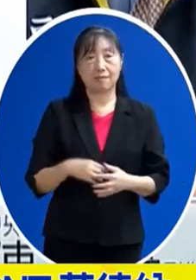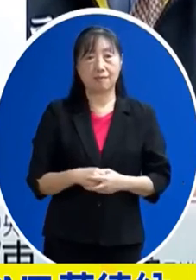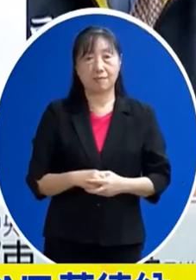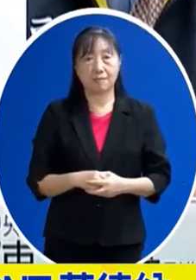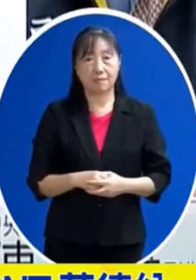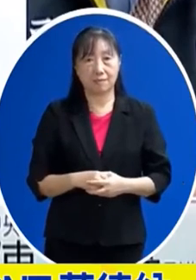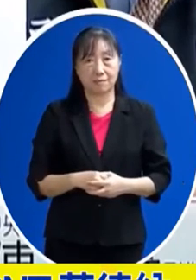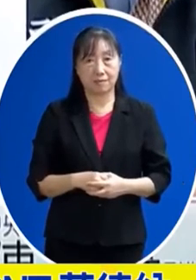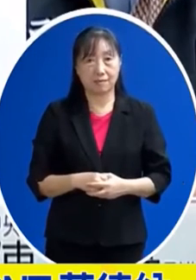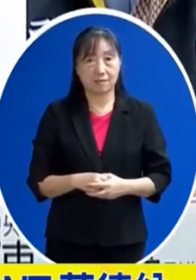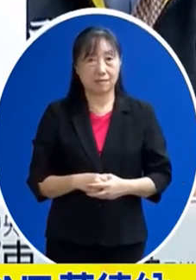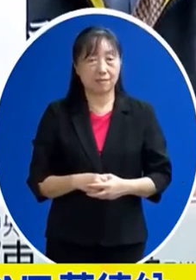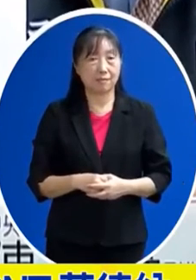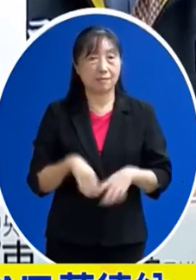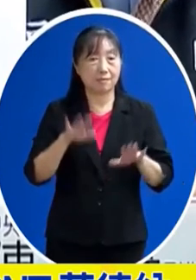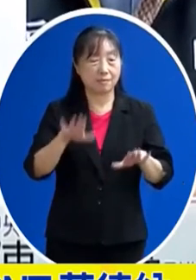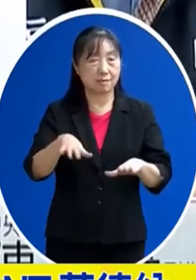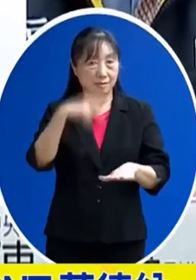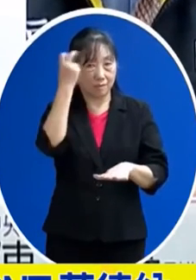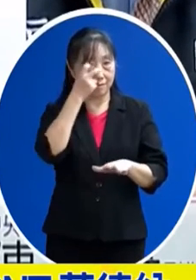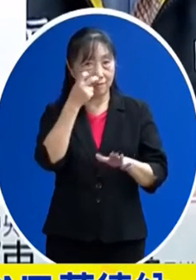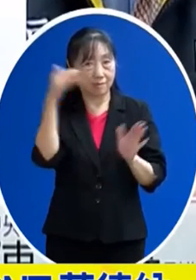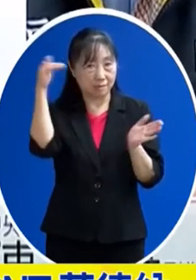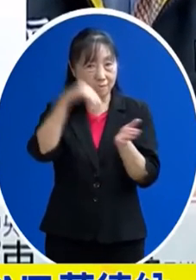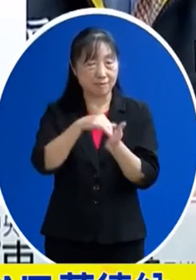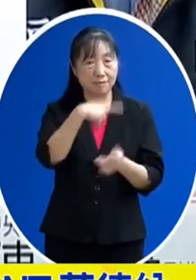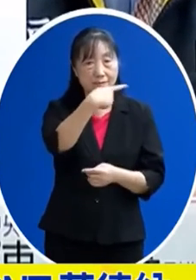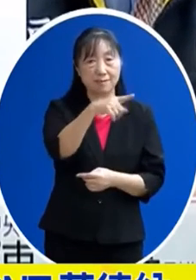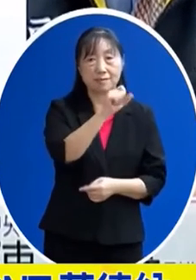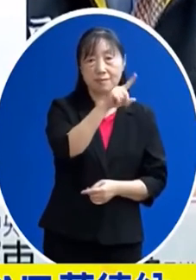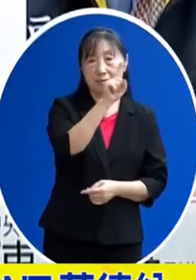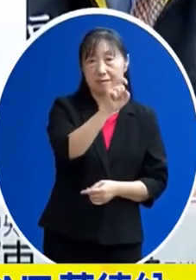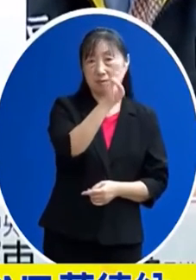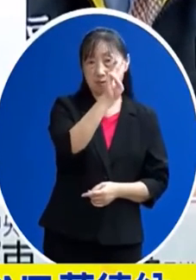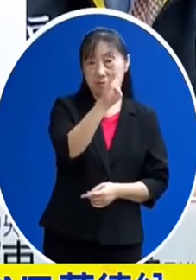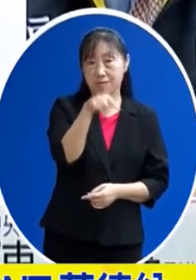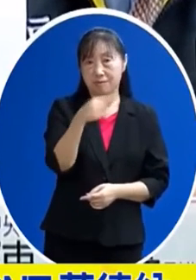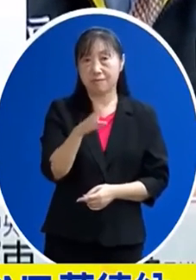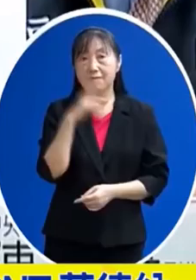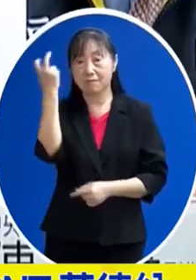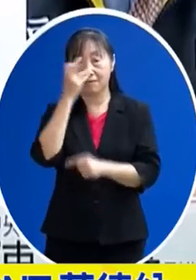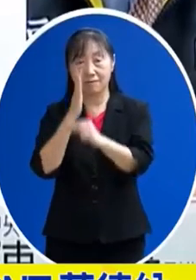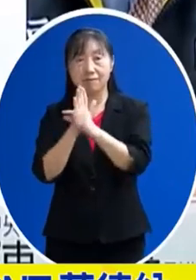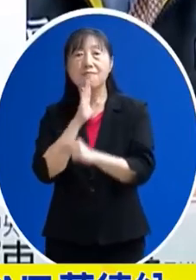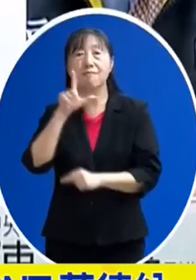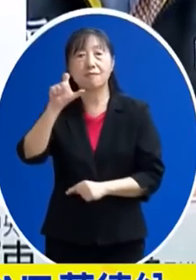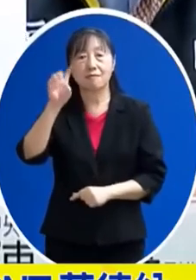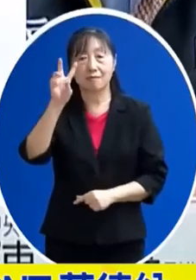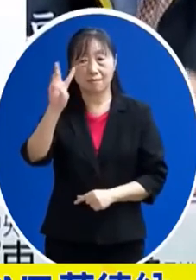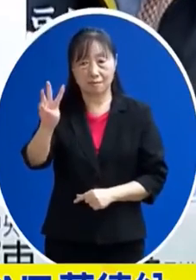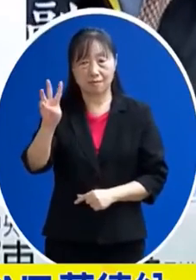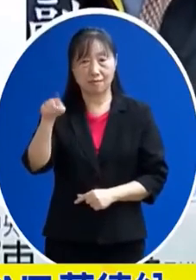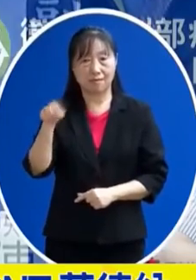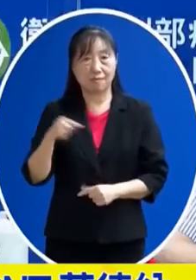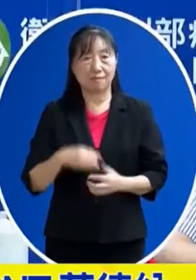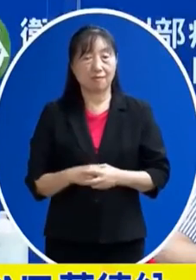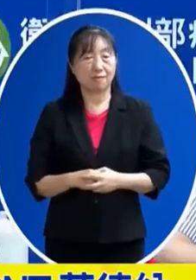目前这个采检结果阴性的是113位，检验中的有